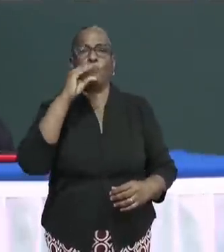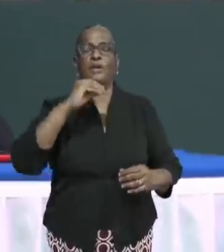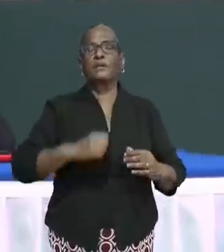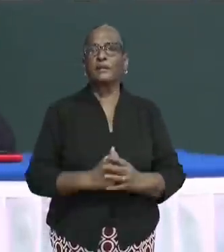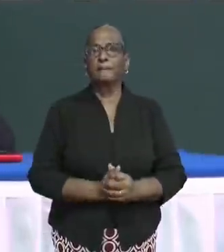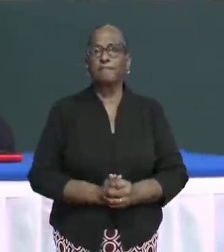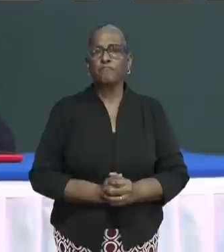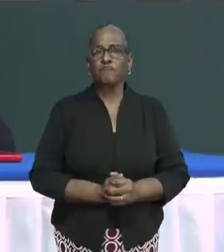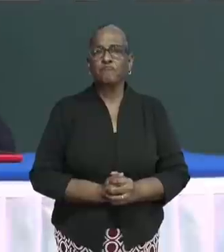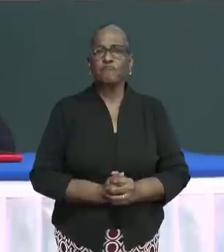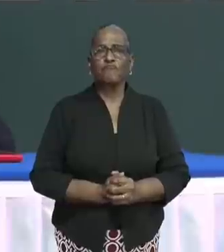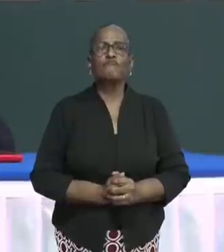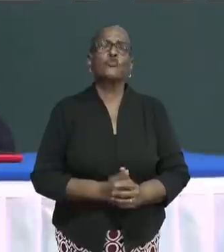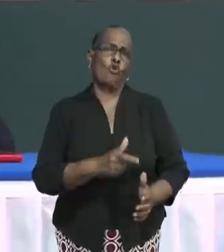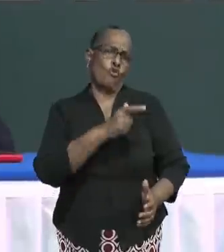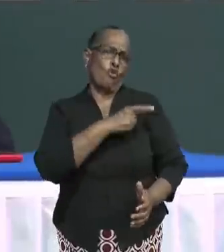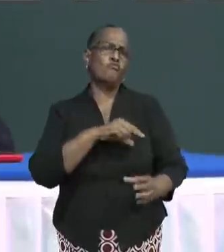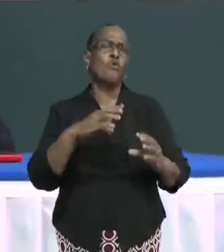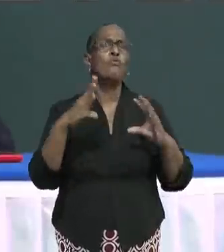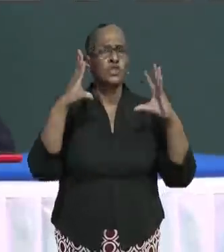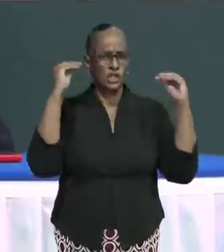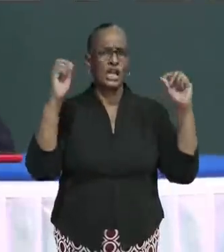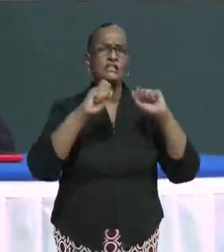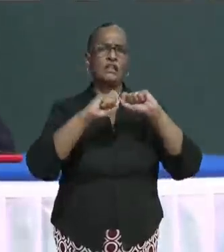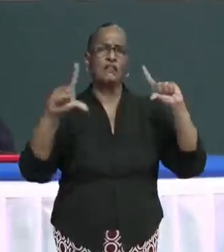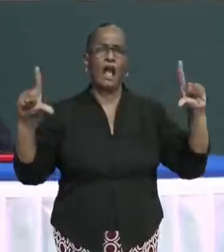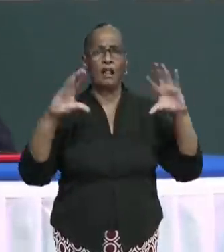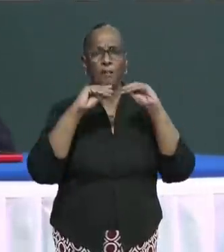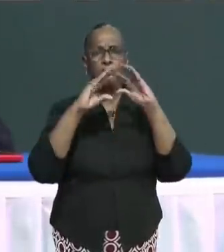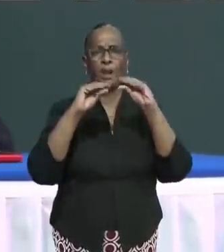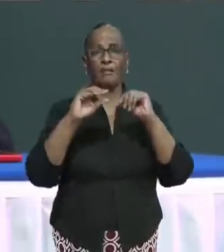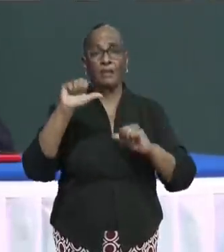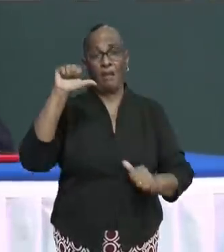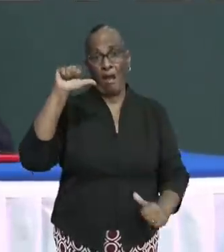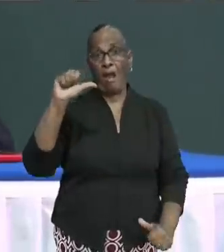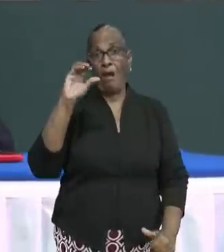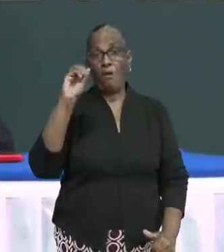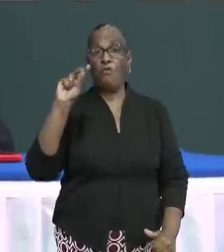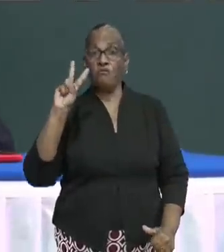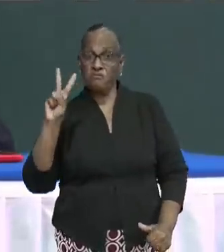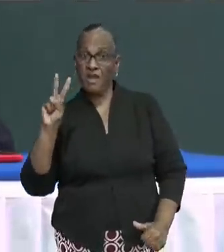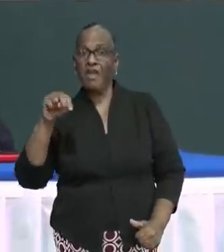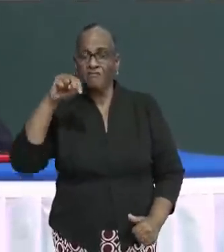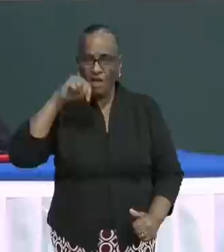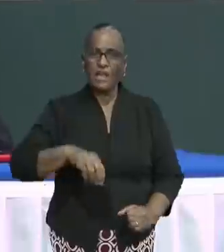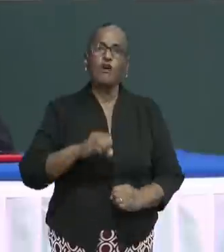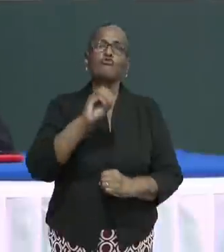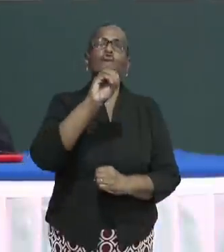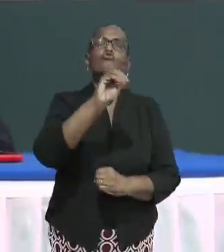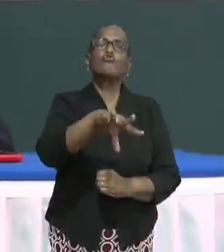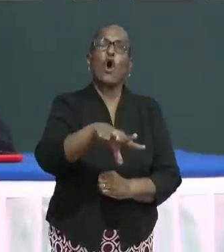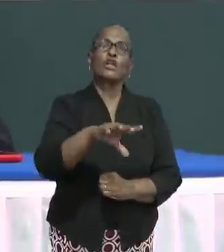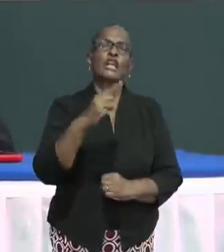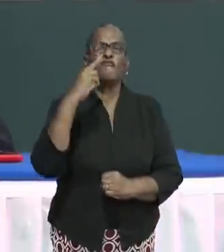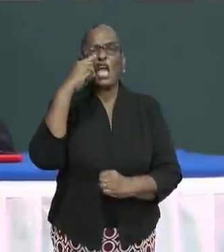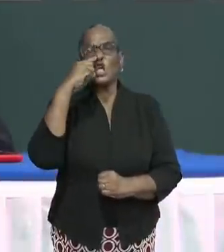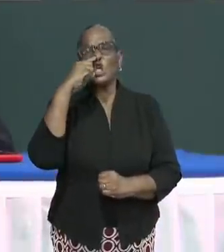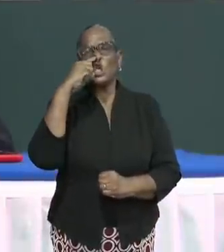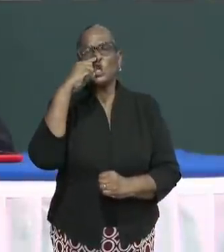dat moet doen in nederland a of e is vandaag gestart over de maand juni